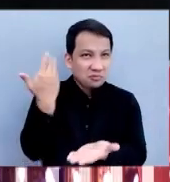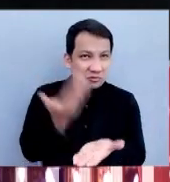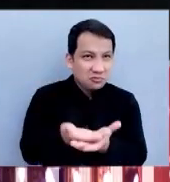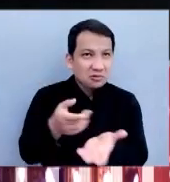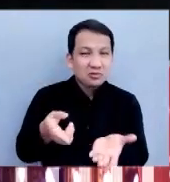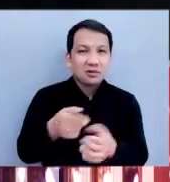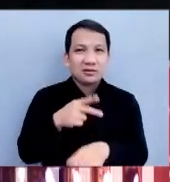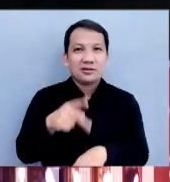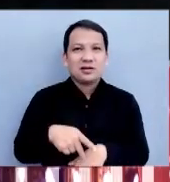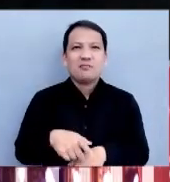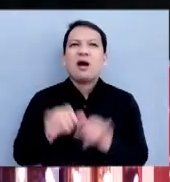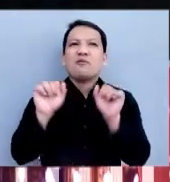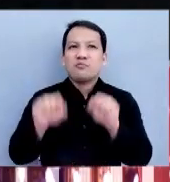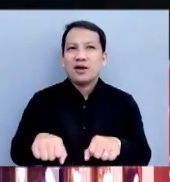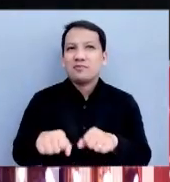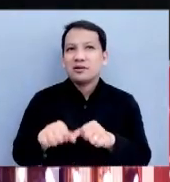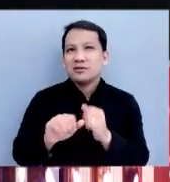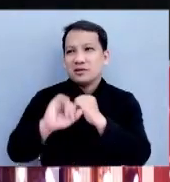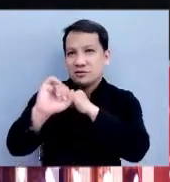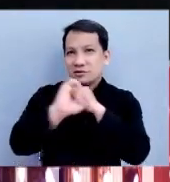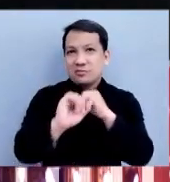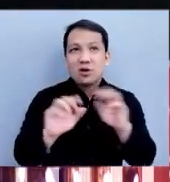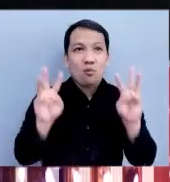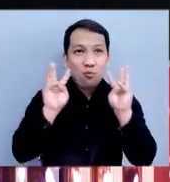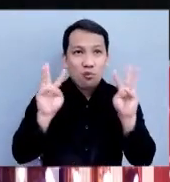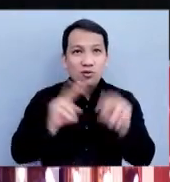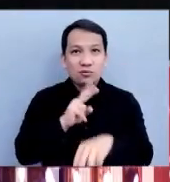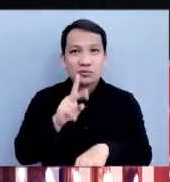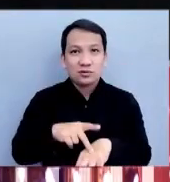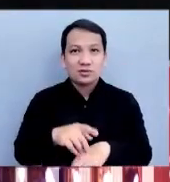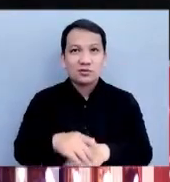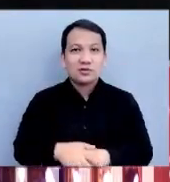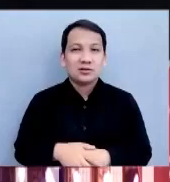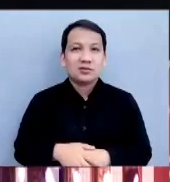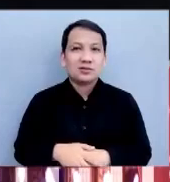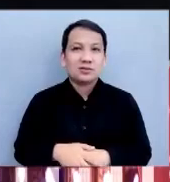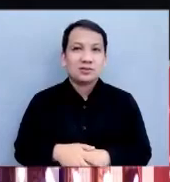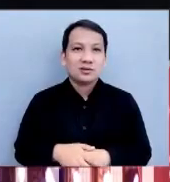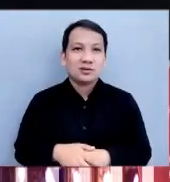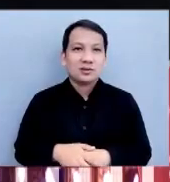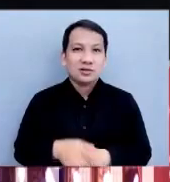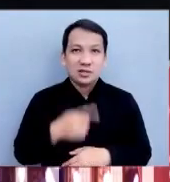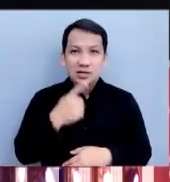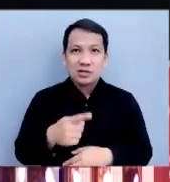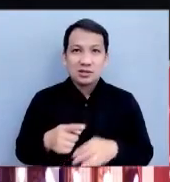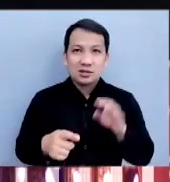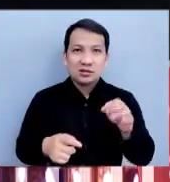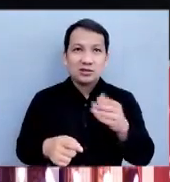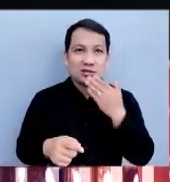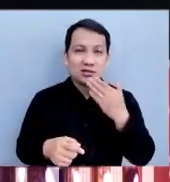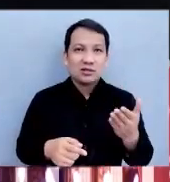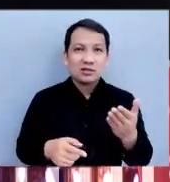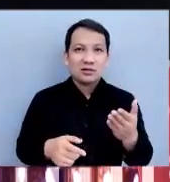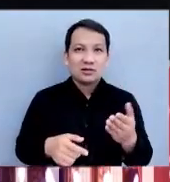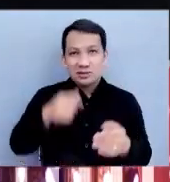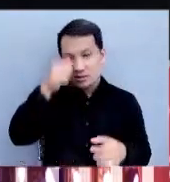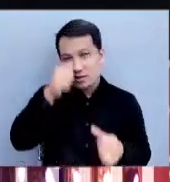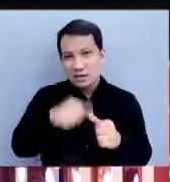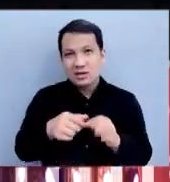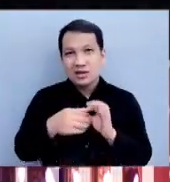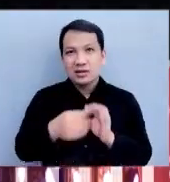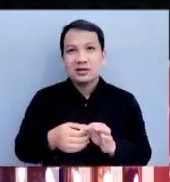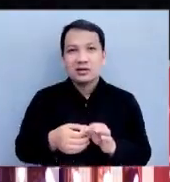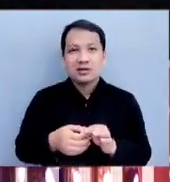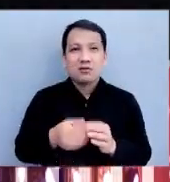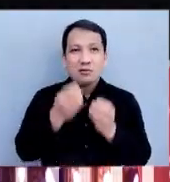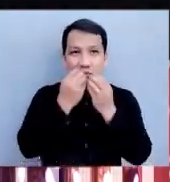Ang slogan pwedeng lukuhin, katulad yung Wow Philippines, no? Sabihin ko, Wealth of Wonder, sabi nga ni Ed kanina, thank you Ed, natatanda mo pa, yung Warm